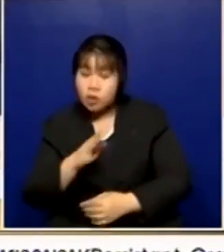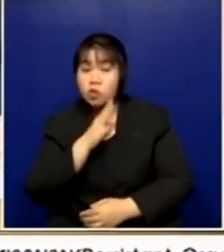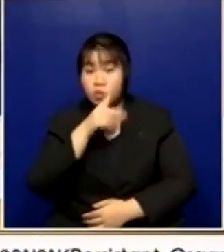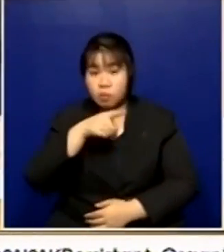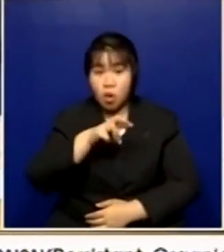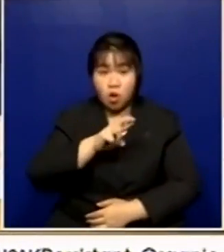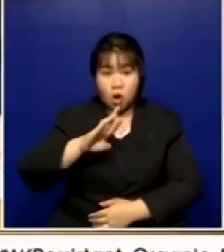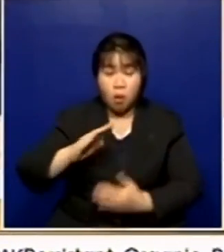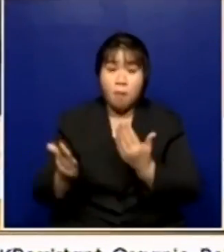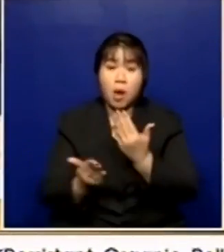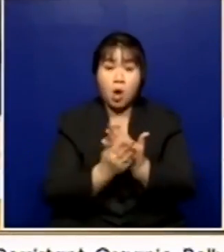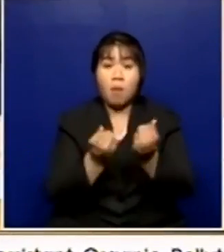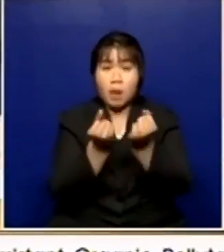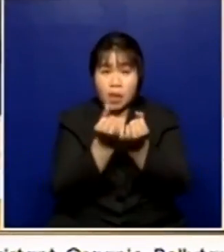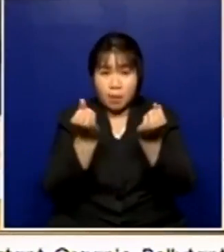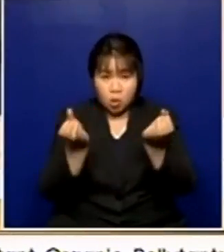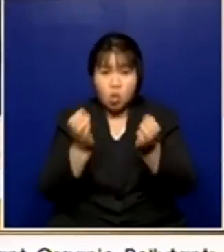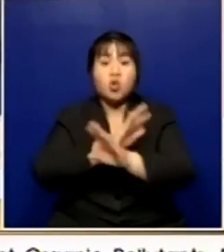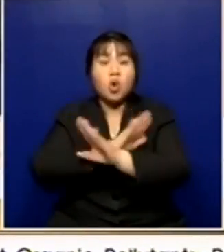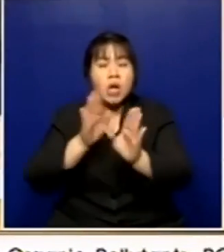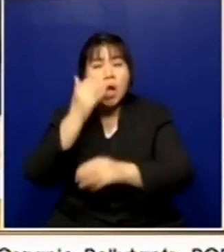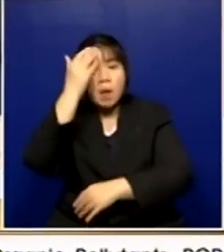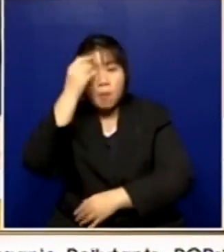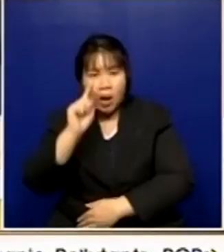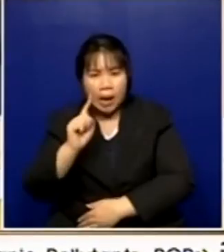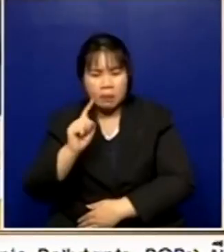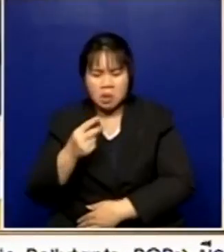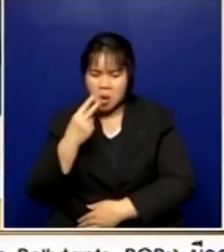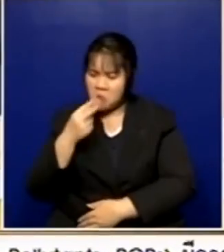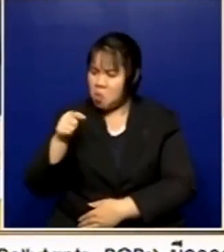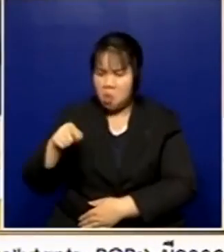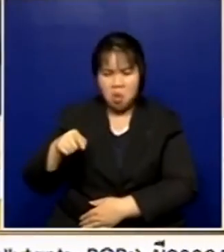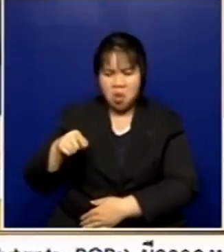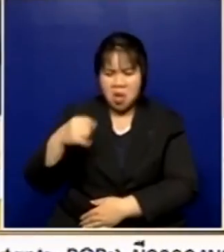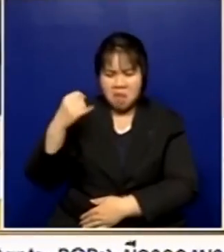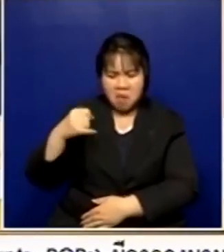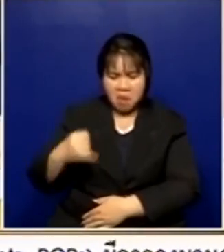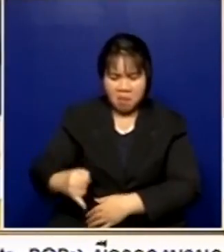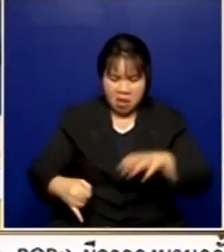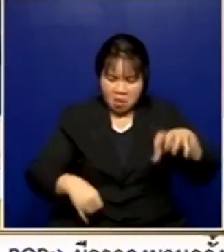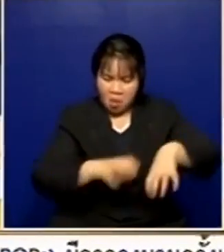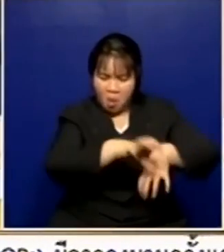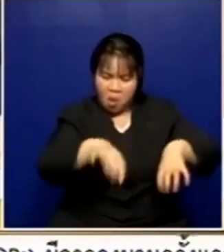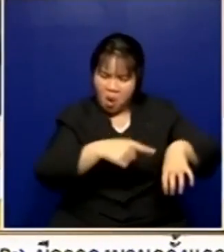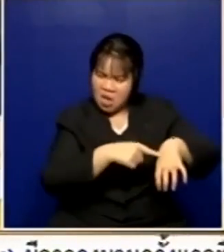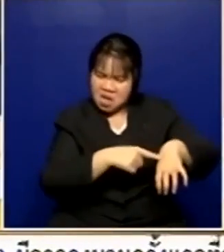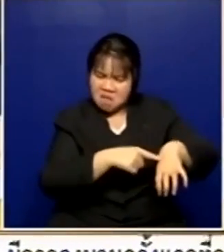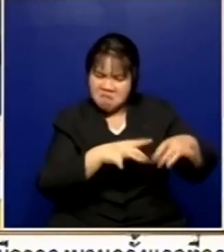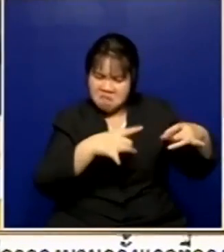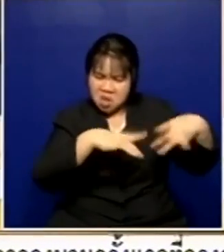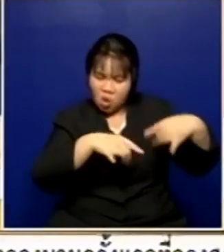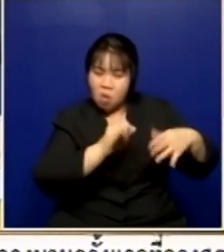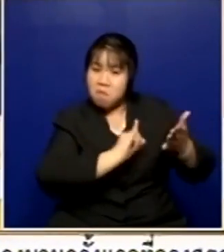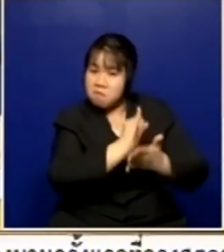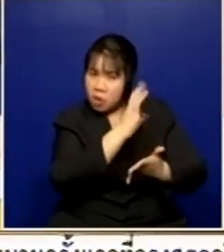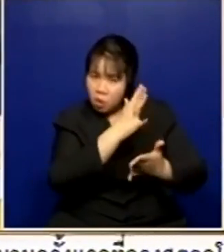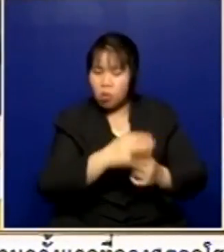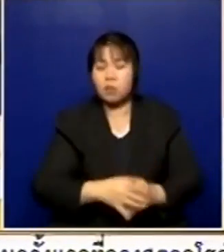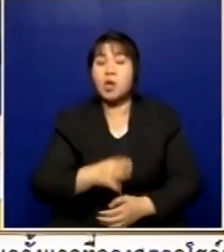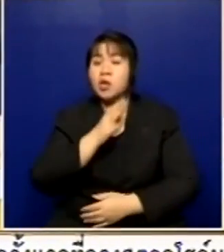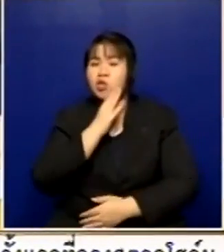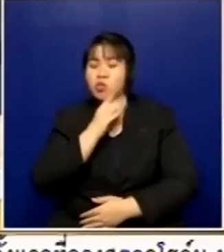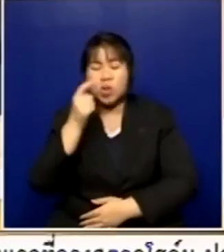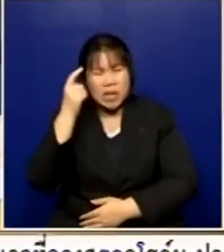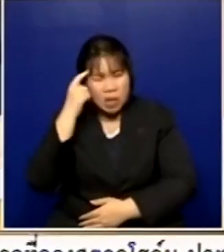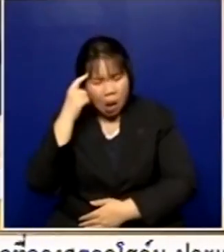ประกอบธรรมนูญเนี่ยก็เพื่อเสนอยกเลิกที่มาที่ไม่ชอบธรรมขององค์กรสะอาดนะครับถ้าท่านกังวลประเด็นอื่นผมรบกวน